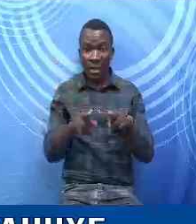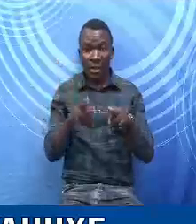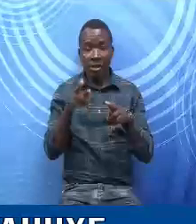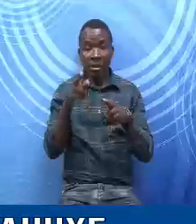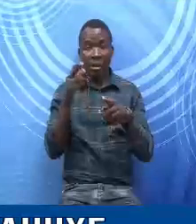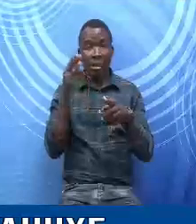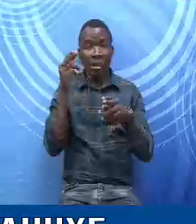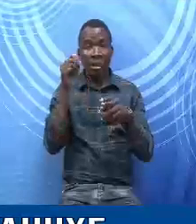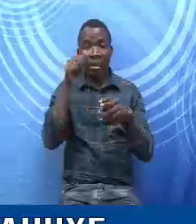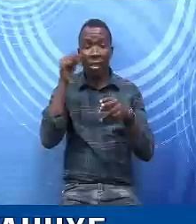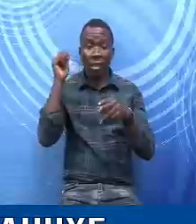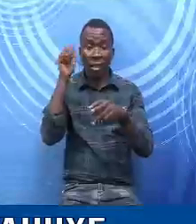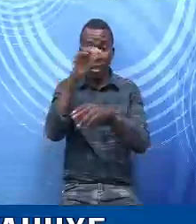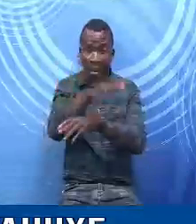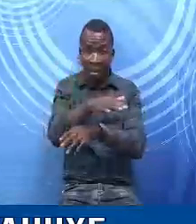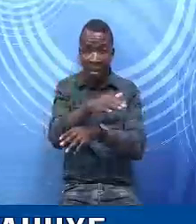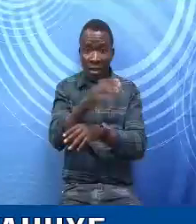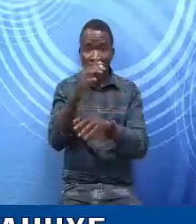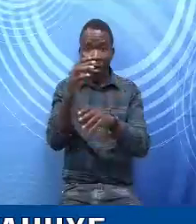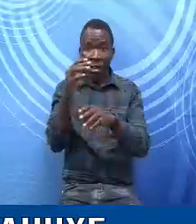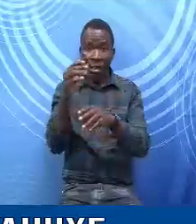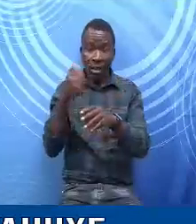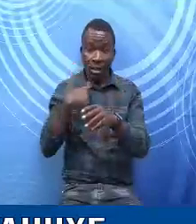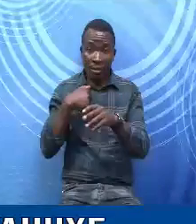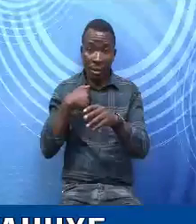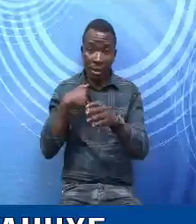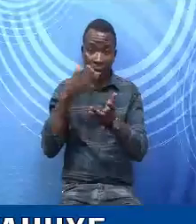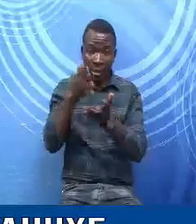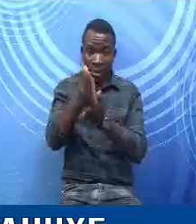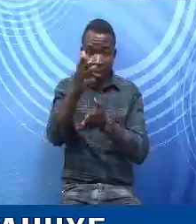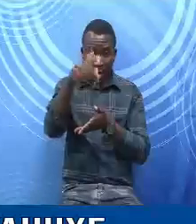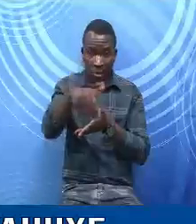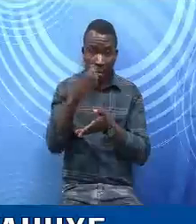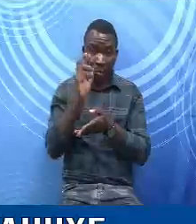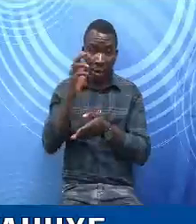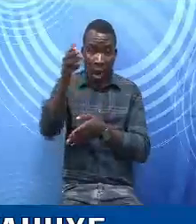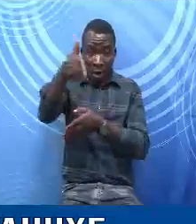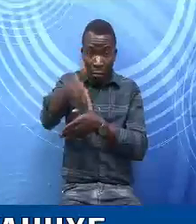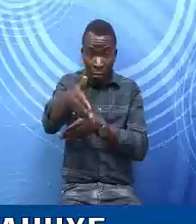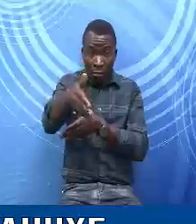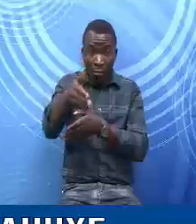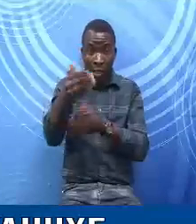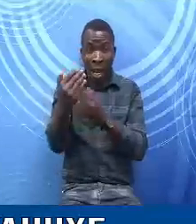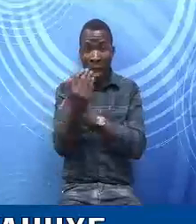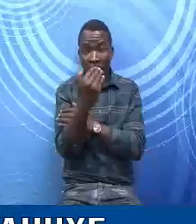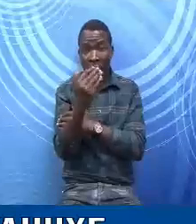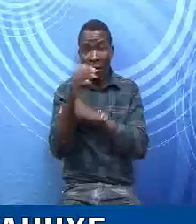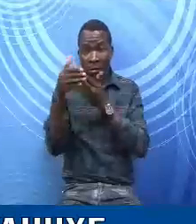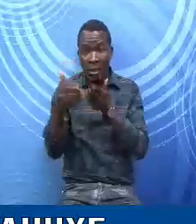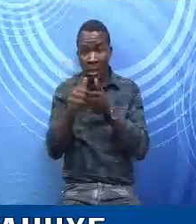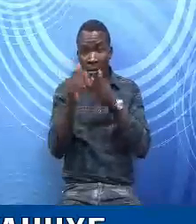nimugoroba nari namuciyeho hano asuhuza amaze ati se muyobozi amakuru ati ni